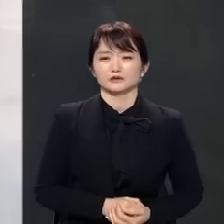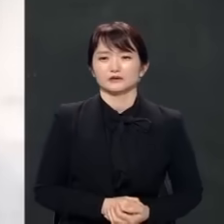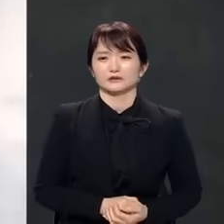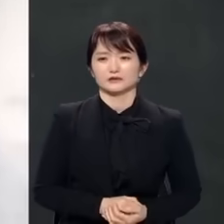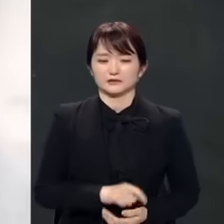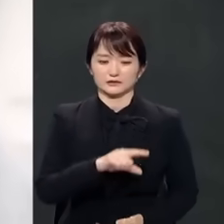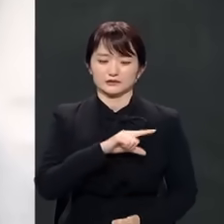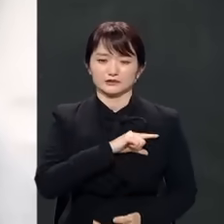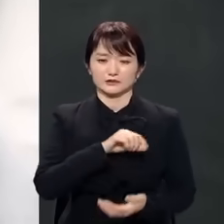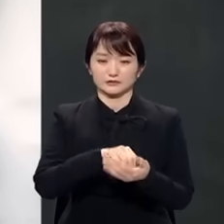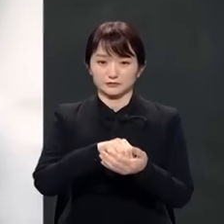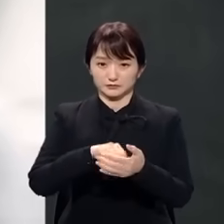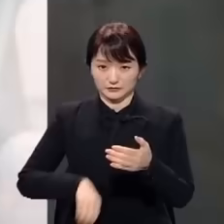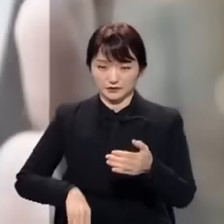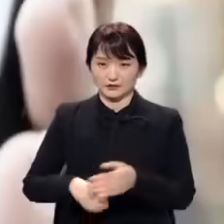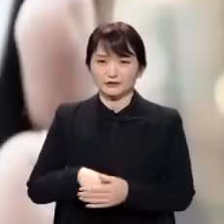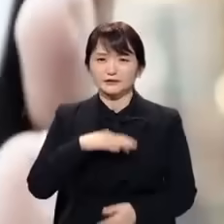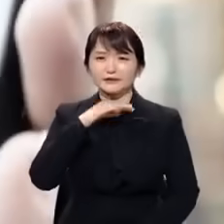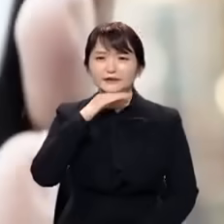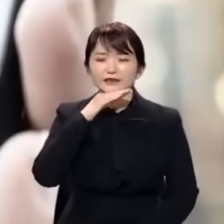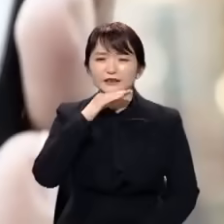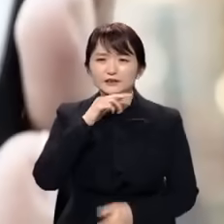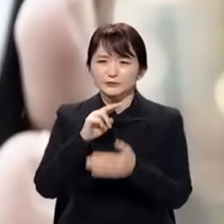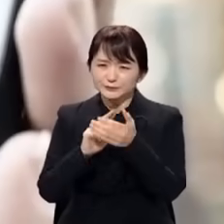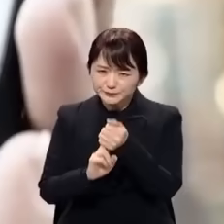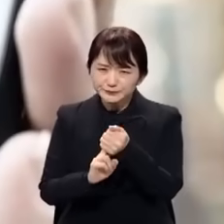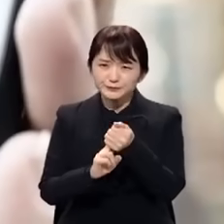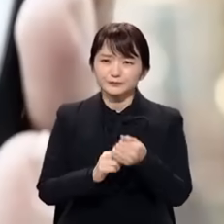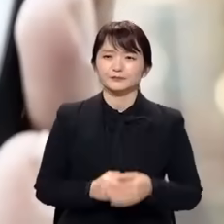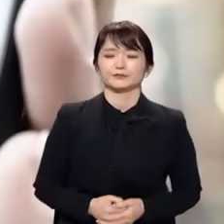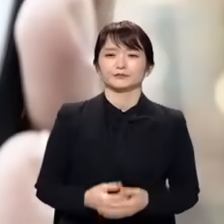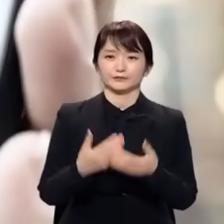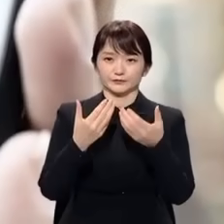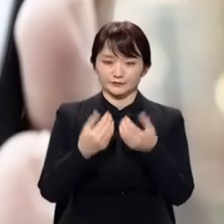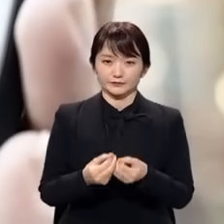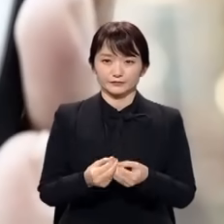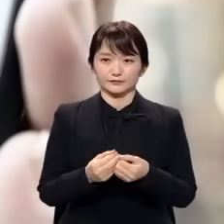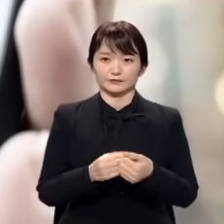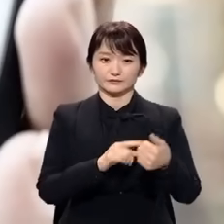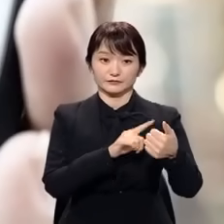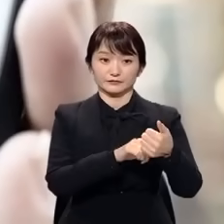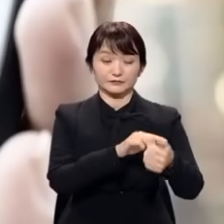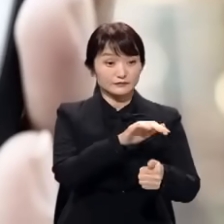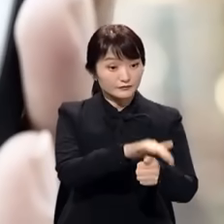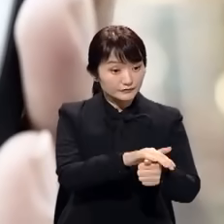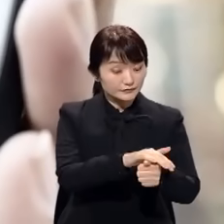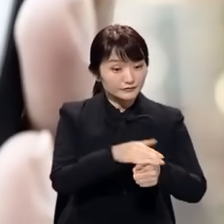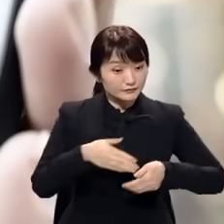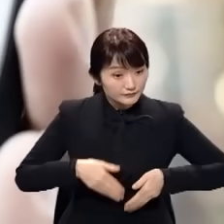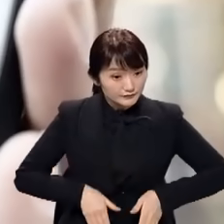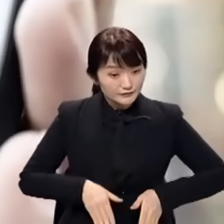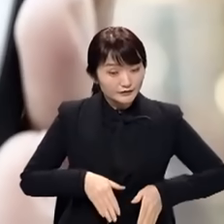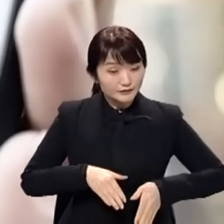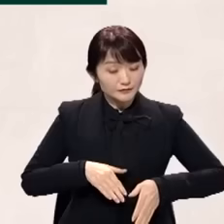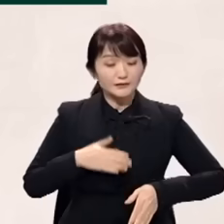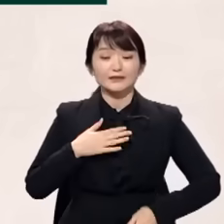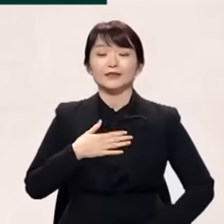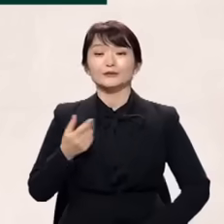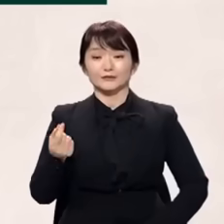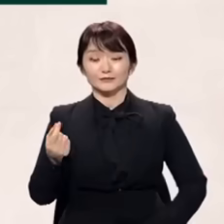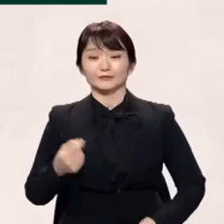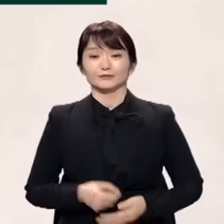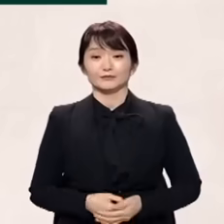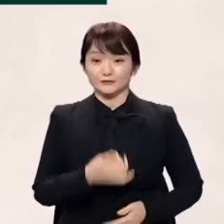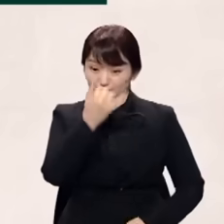이름만 빼놓고 나이도 속이고 특히 눈에 띄는 게 예를 들어서 상대방이 경상도 출신이면 나도 경상도 부산이에요 뭐 이런 식으로 얘기를 하고